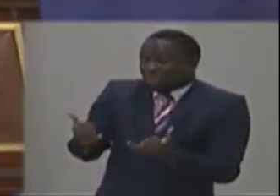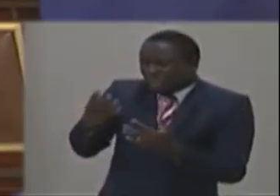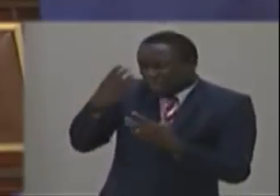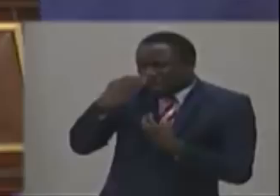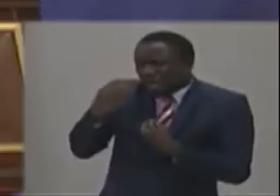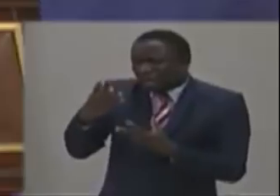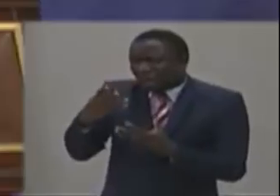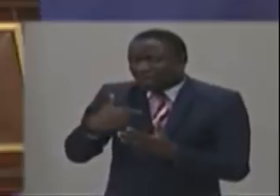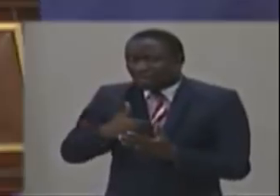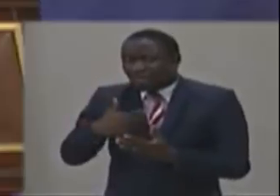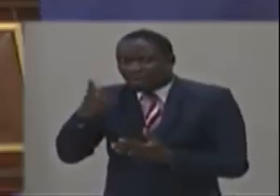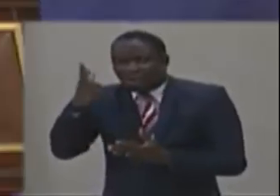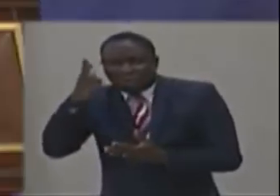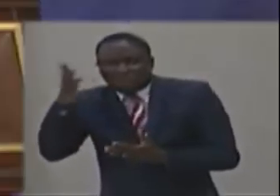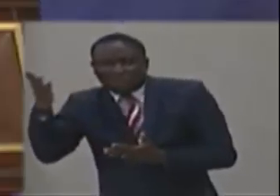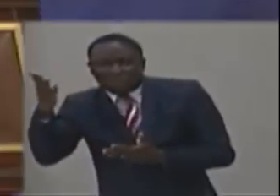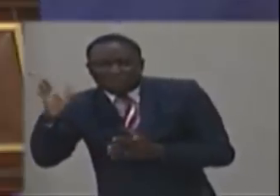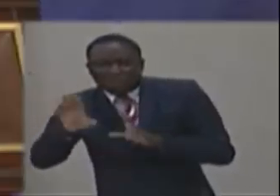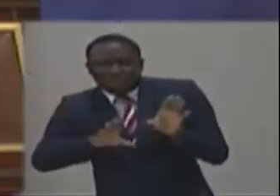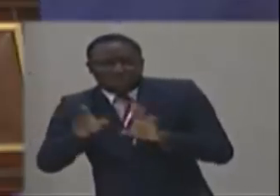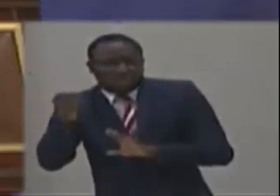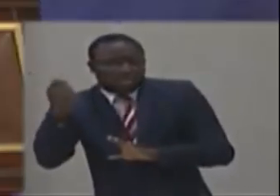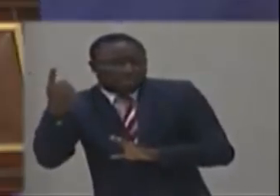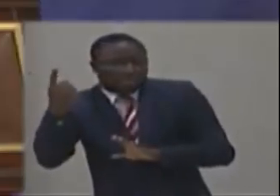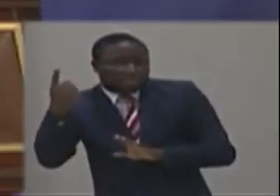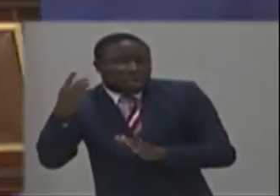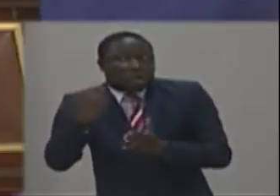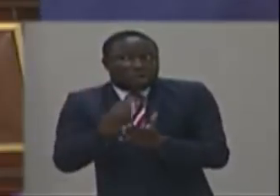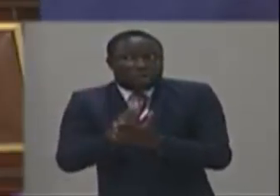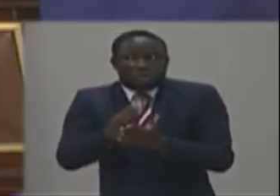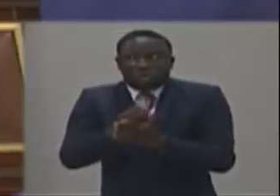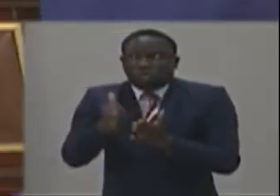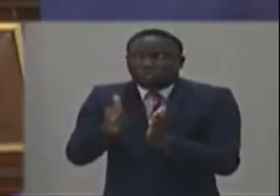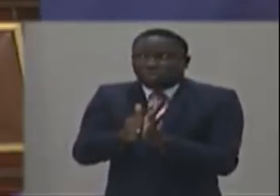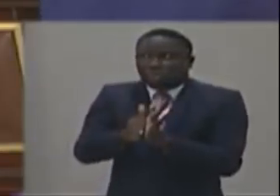L'information qui arrive à joindre moi fait me comprendre que comme